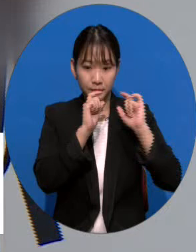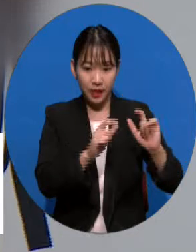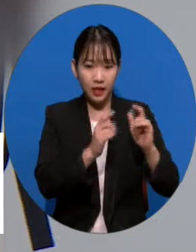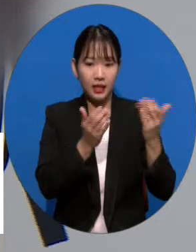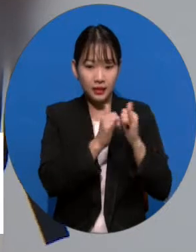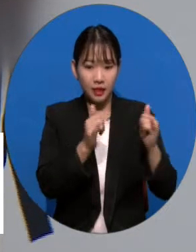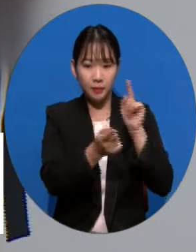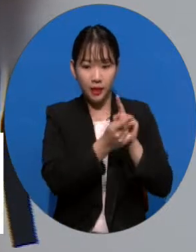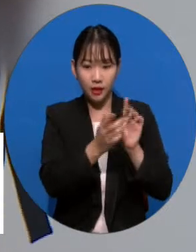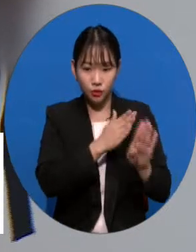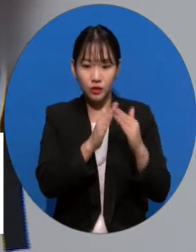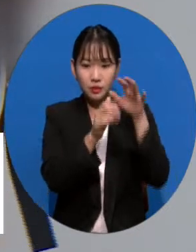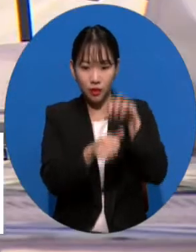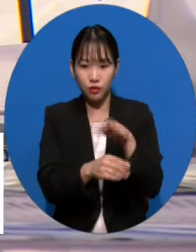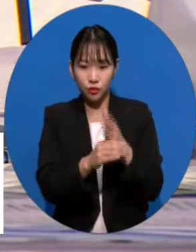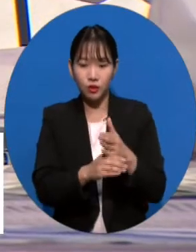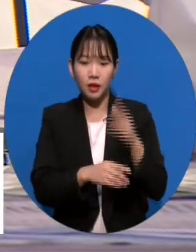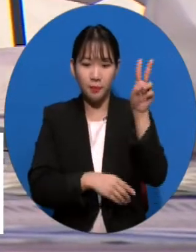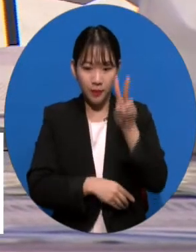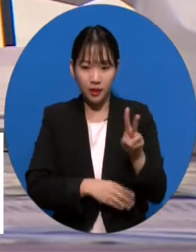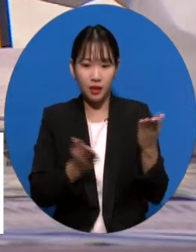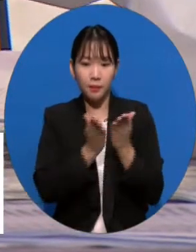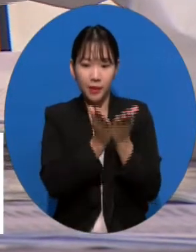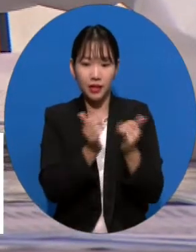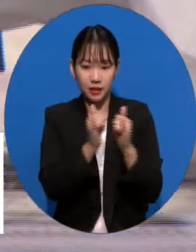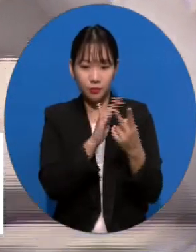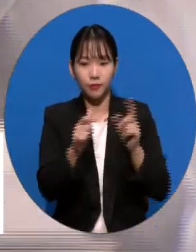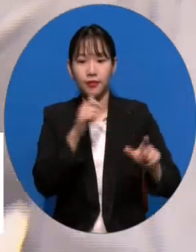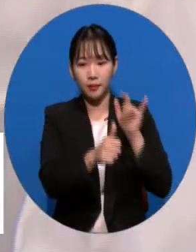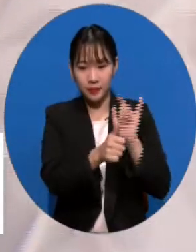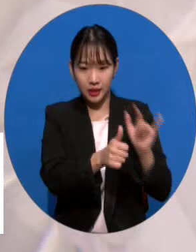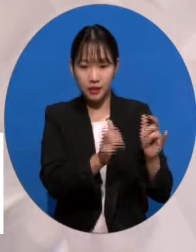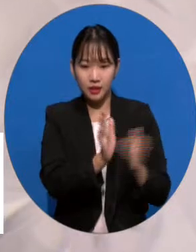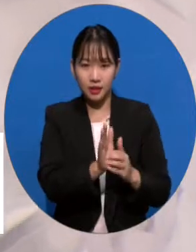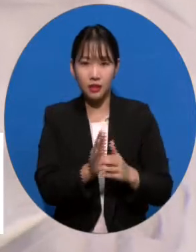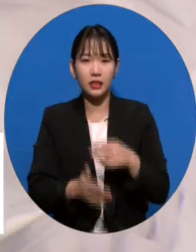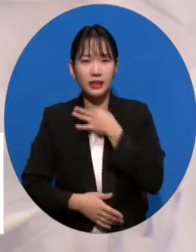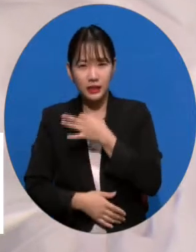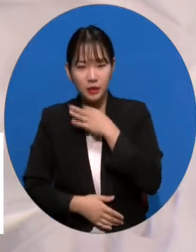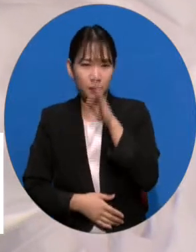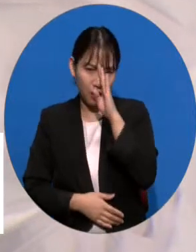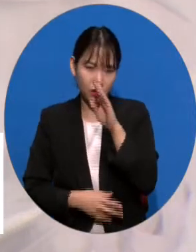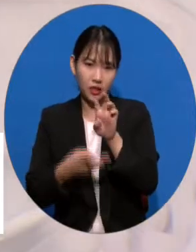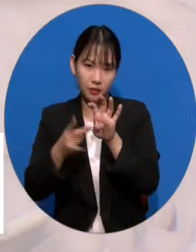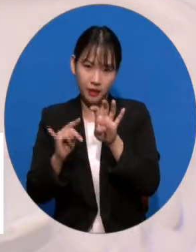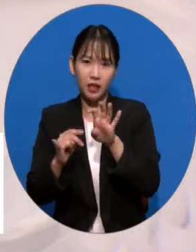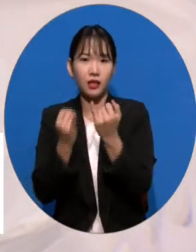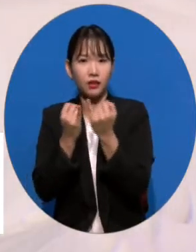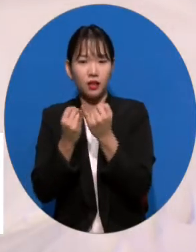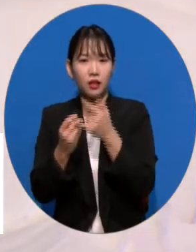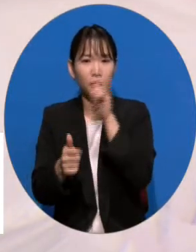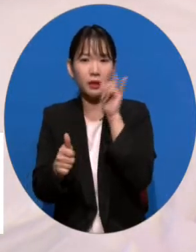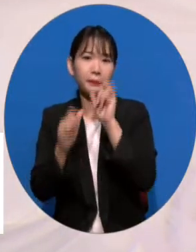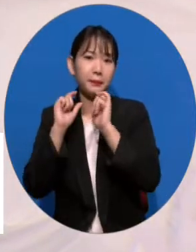선원들과 접촉한 뒤에 자가 격리 중이던 베트남 국적 선원 2명이 추가로 확진됐고, 기침 등의 증상을 보인 40대 여성의